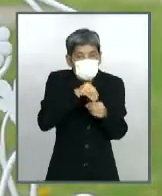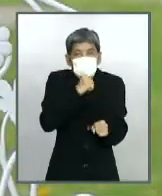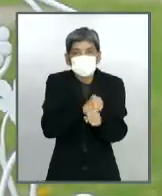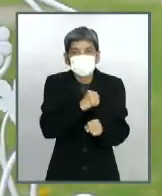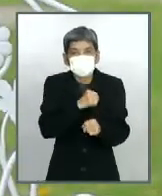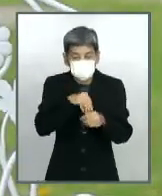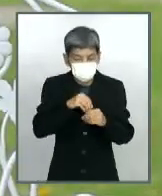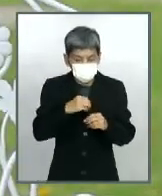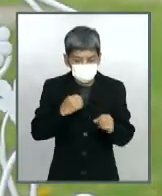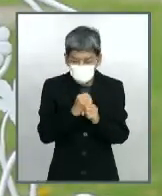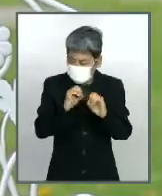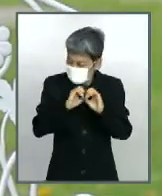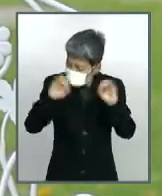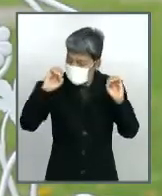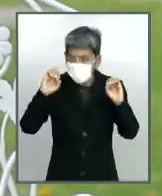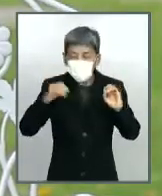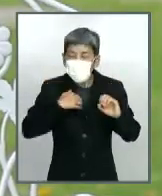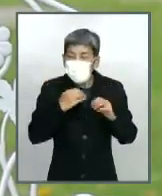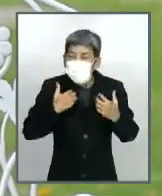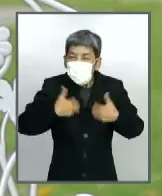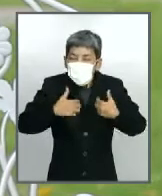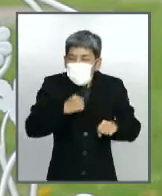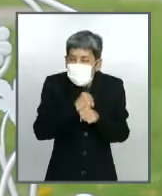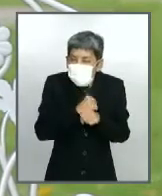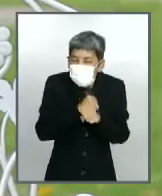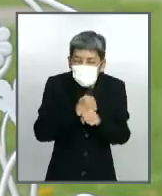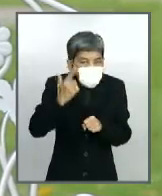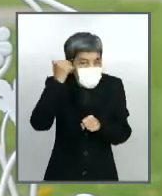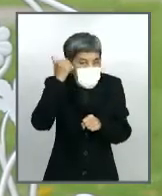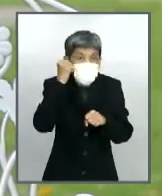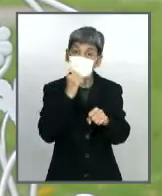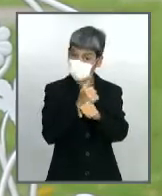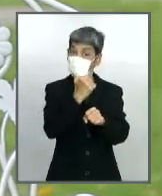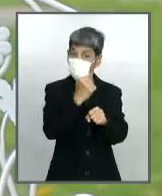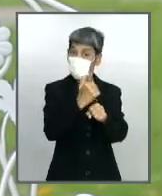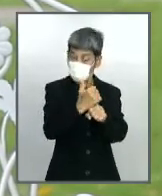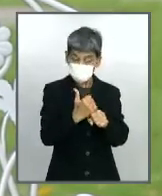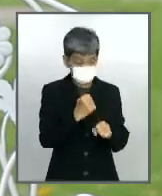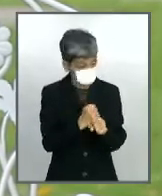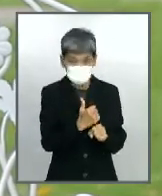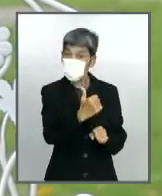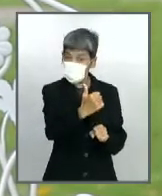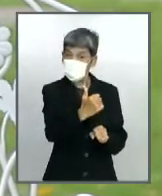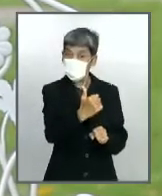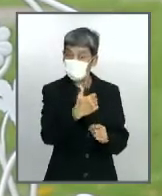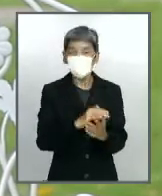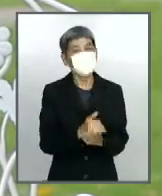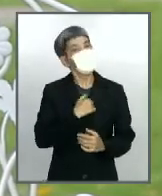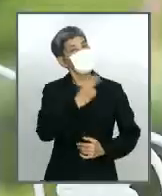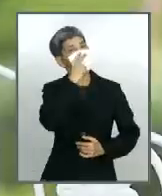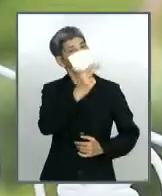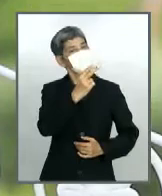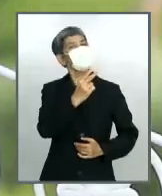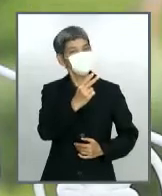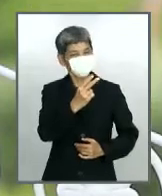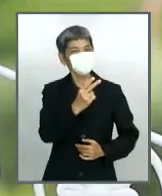ให้ต้องทำในสิ่งที่ไม่เคยทำมาก่อนแล้วเขาจะมีทักษะใหม่ๆเกิดขึ้นแล้วเขาก็สามารถทำได้แล้วบางคนทำได้ดีมากๆด้วยตร